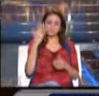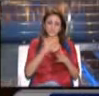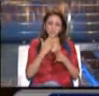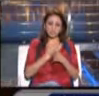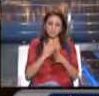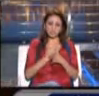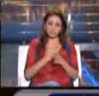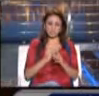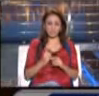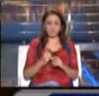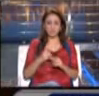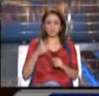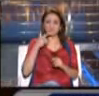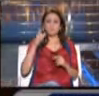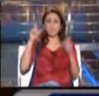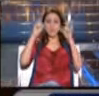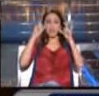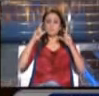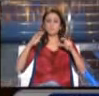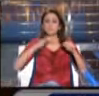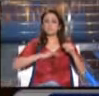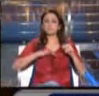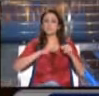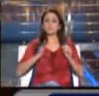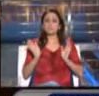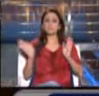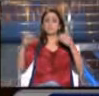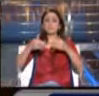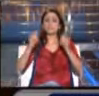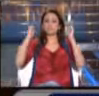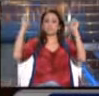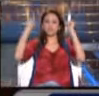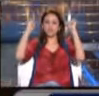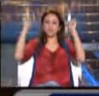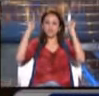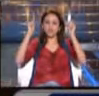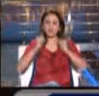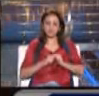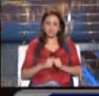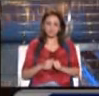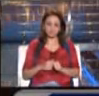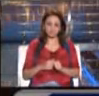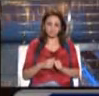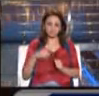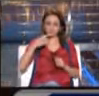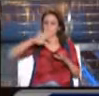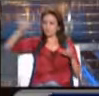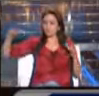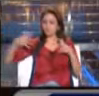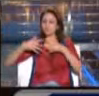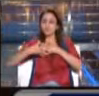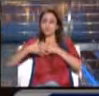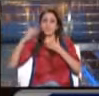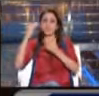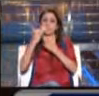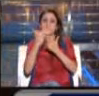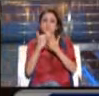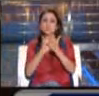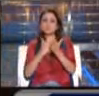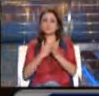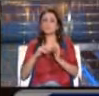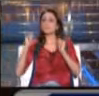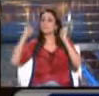مش عايزين نحط ضغوط على الامن. ليه؟ الانترس مجموعة كبيرة وعدد كبير، لما بيروح بيجمع نفسه منظم جدا، بيدخل